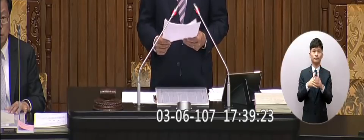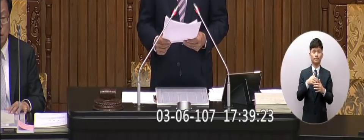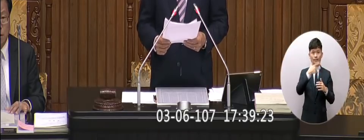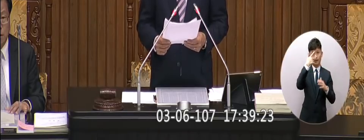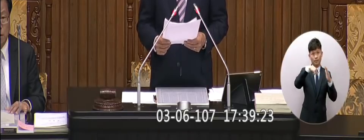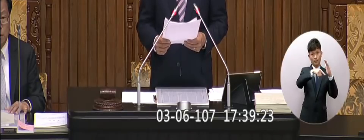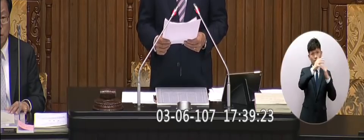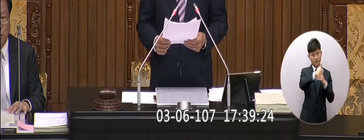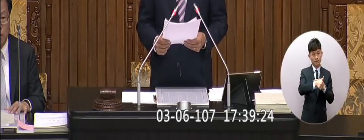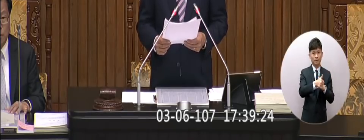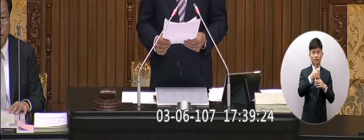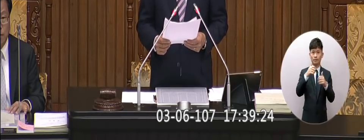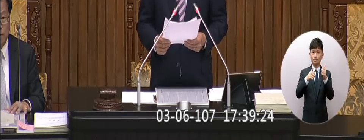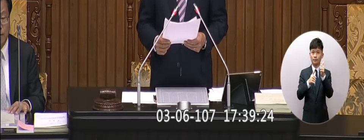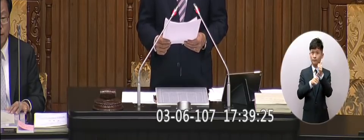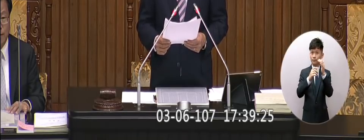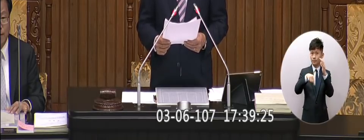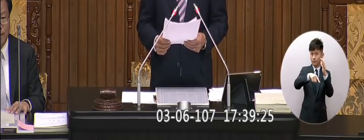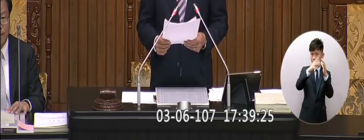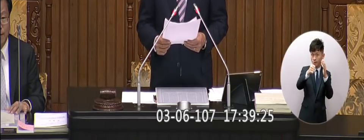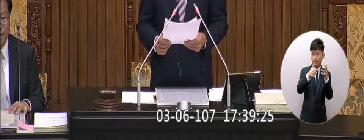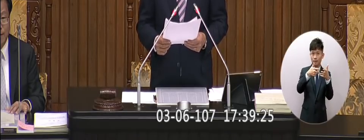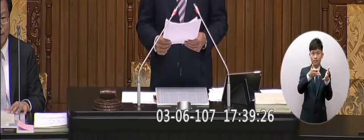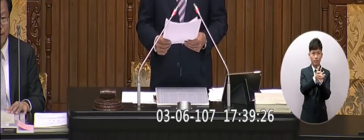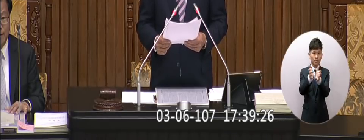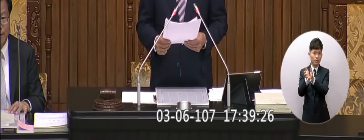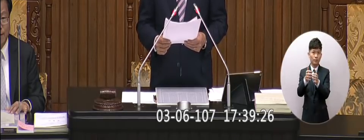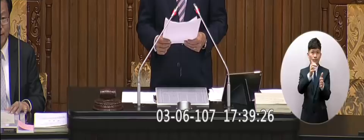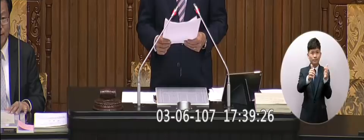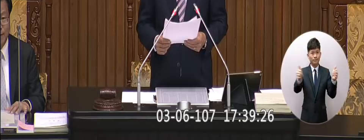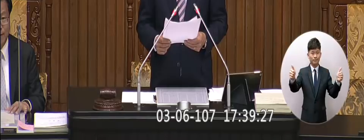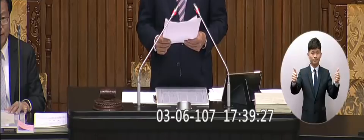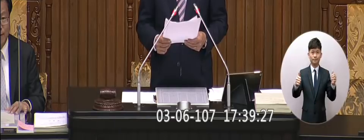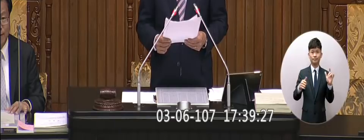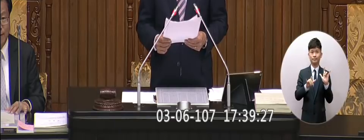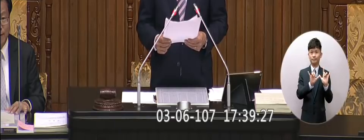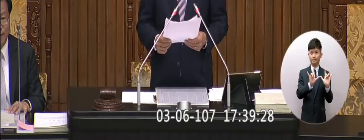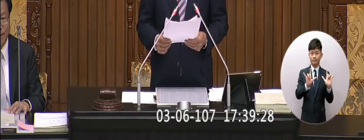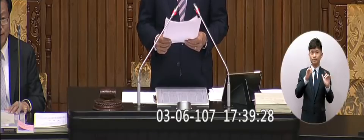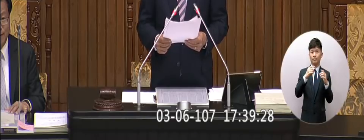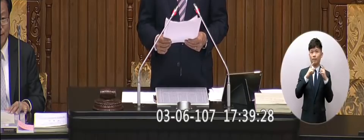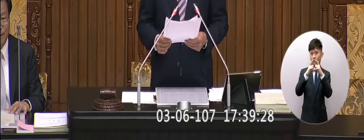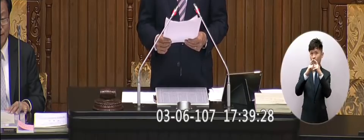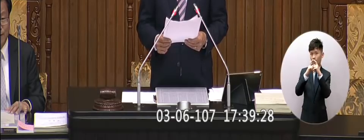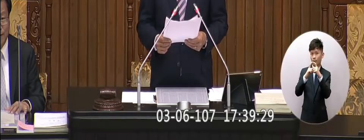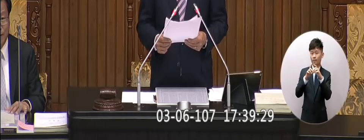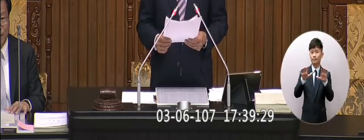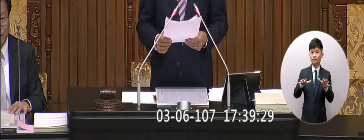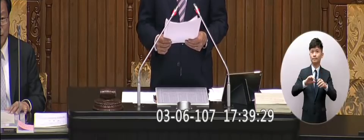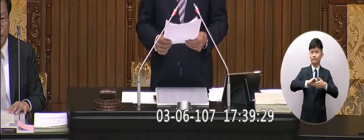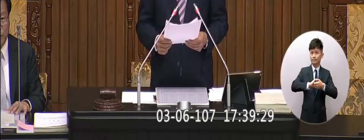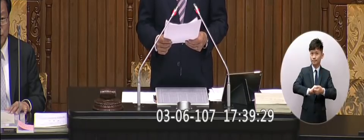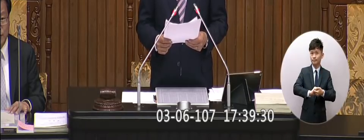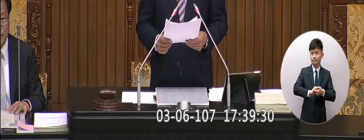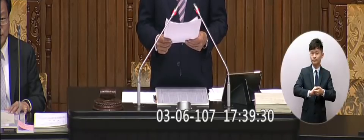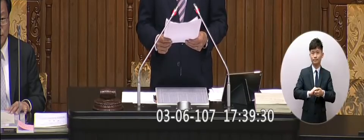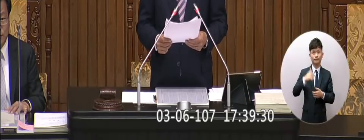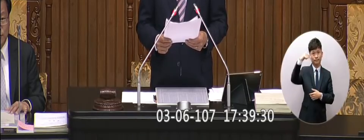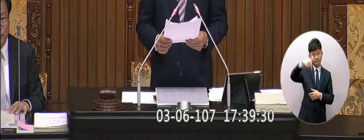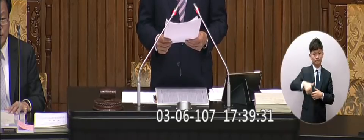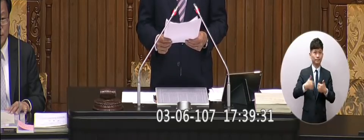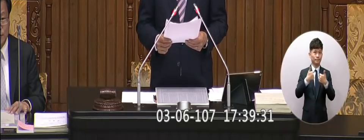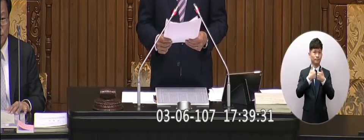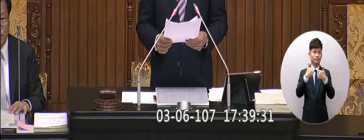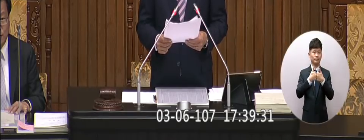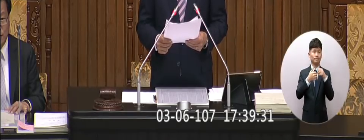赖院长、司副院长及各部会首长列席备询。现在做以下决定。下次会